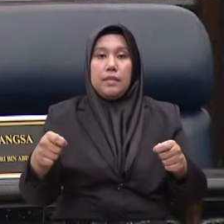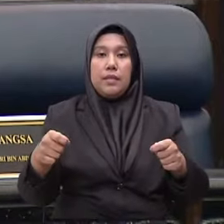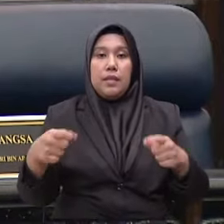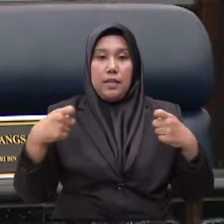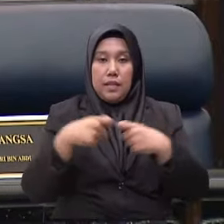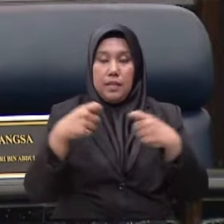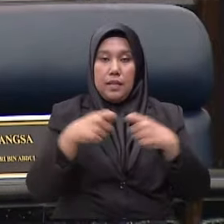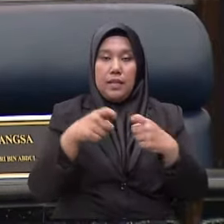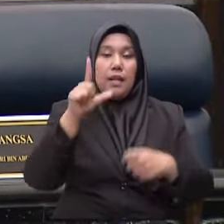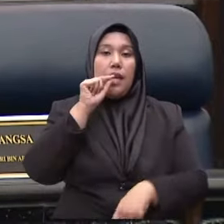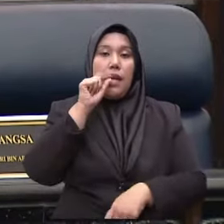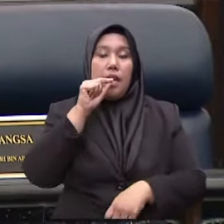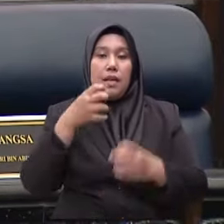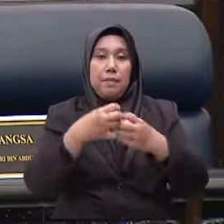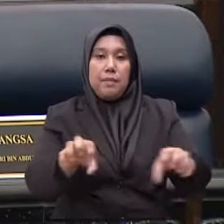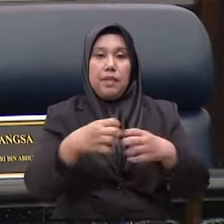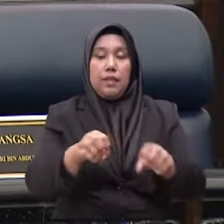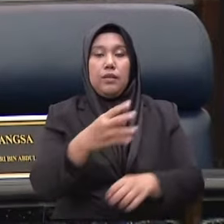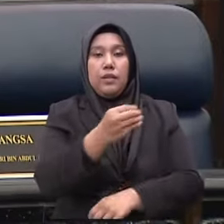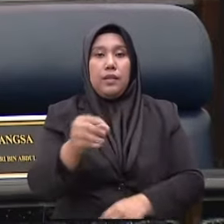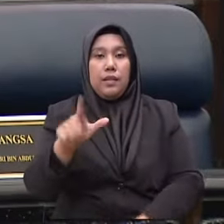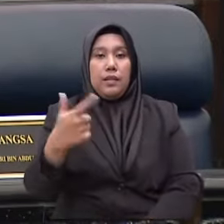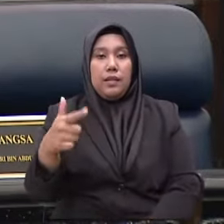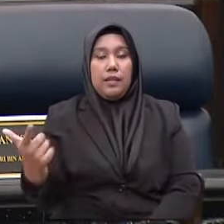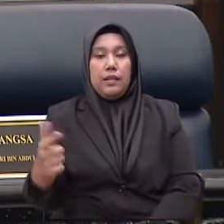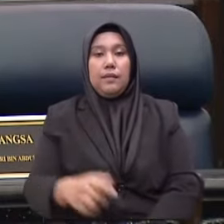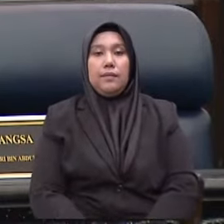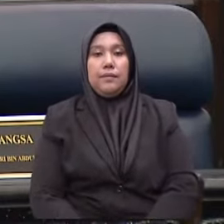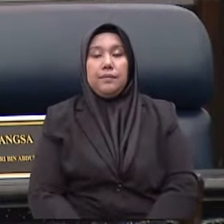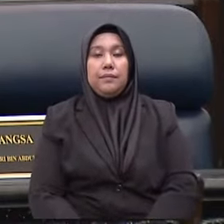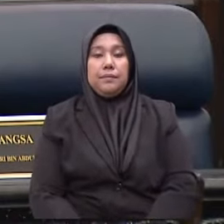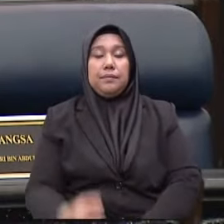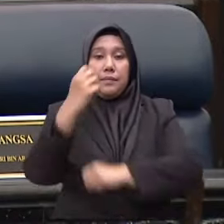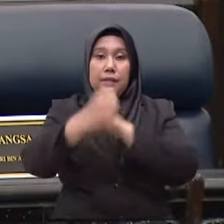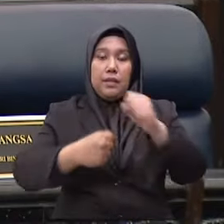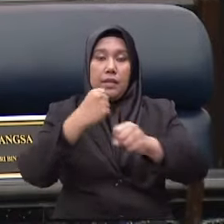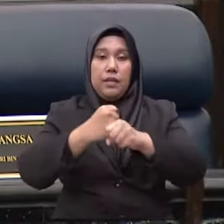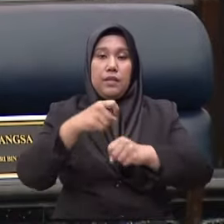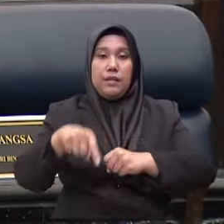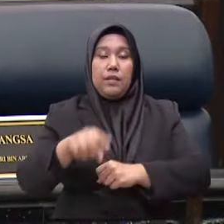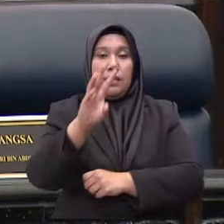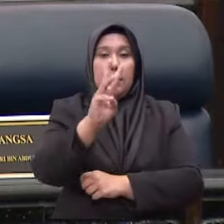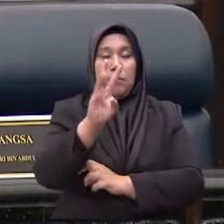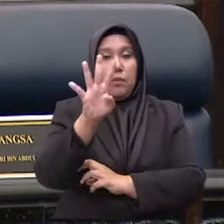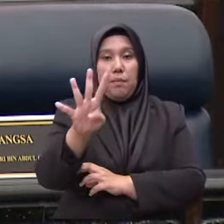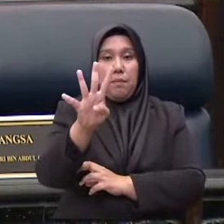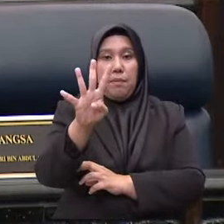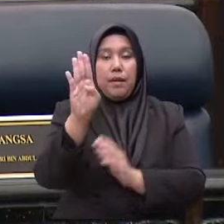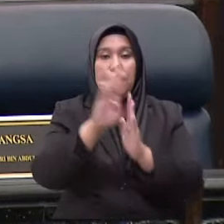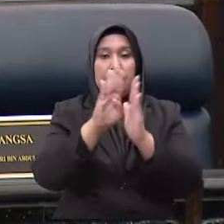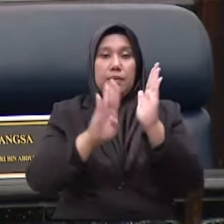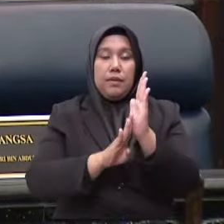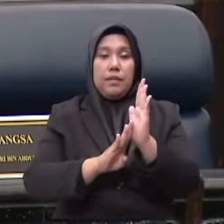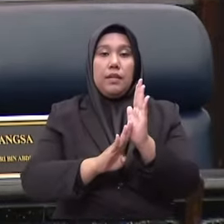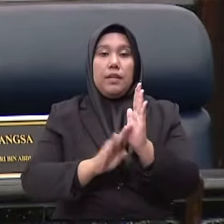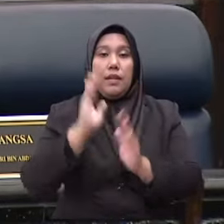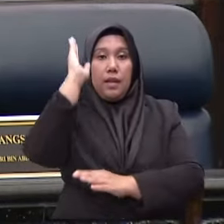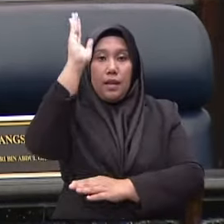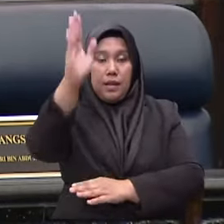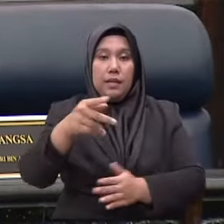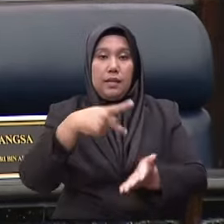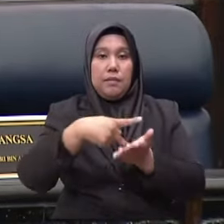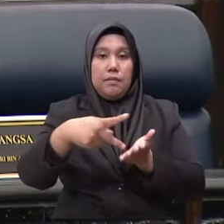dan lain-lain tahun ini pula kerajaan mengunjurkan sejumlah 64 bilion akan dibelanjakan untuk